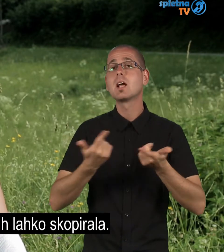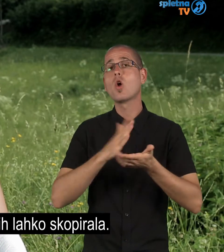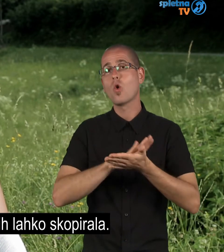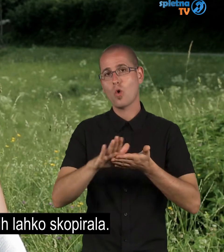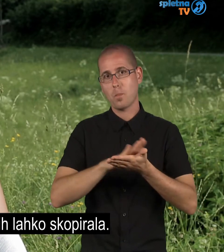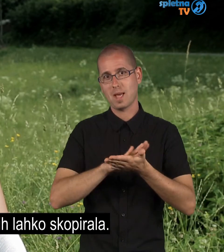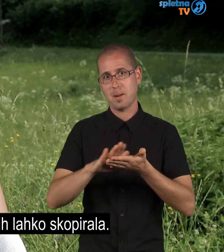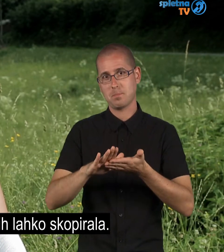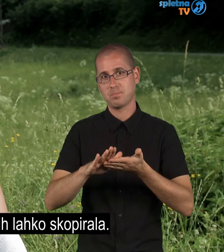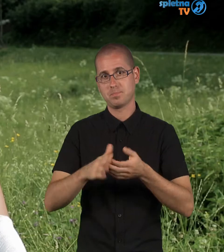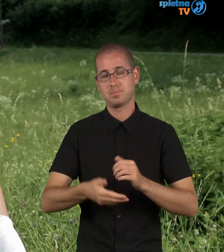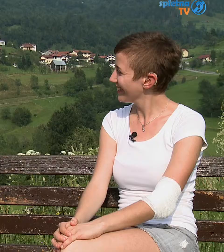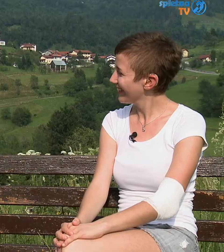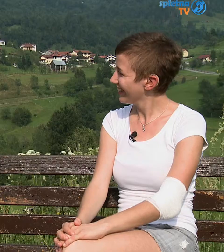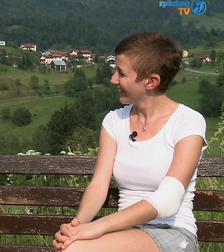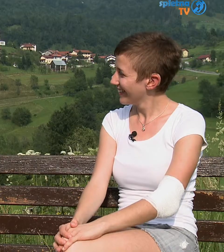skopiram.